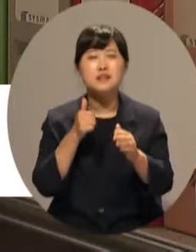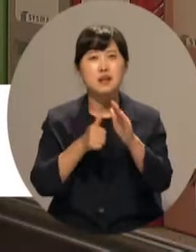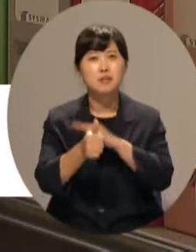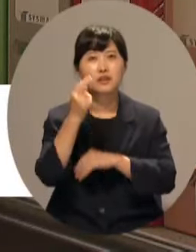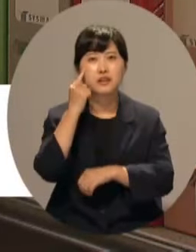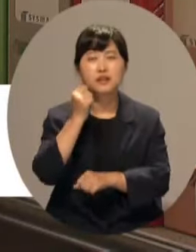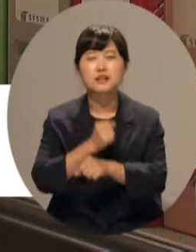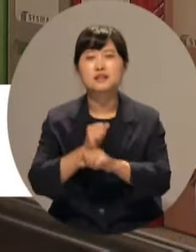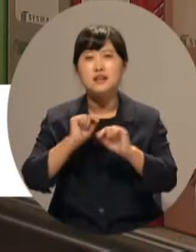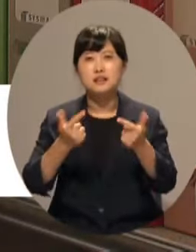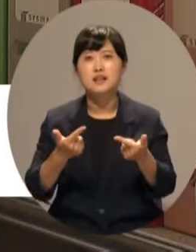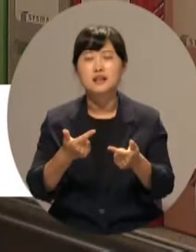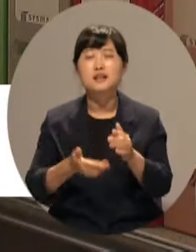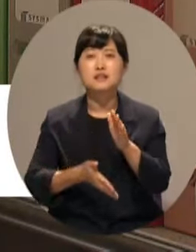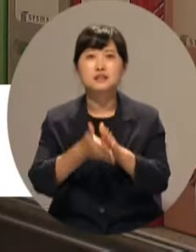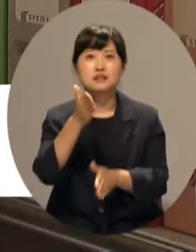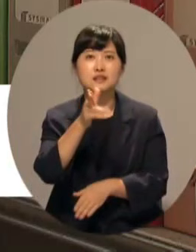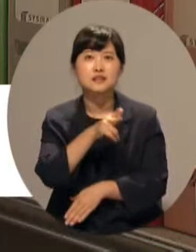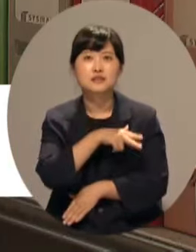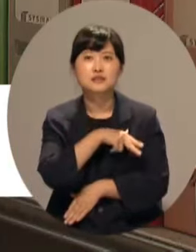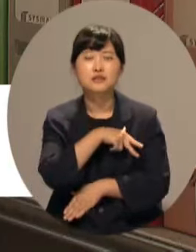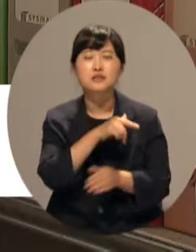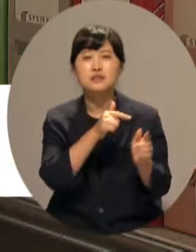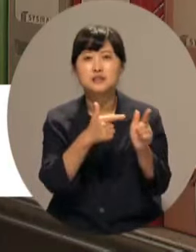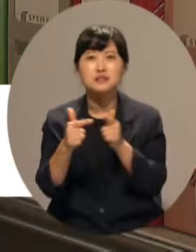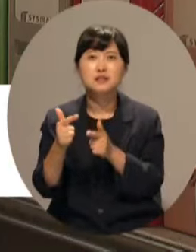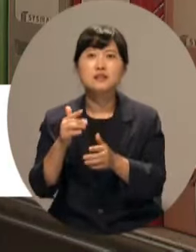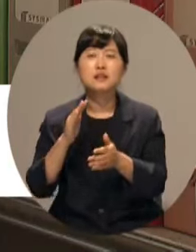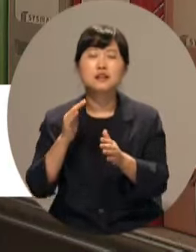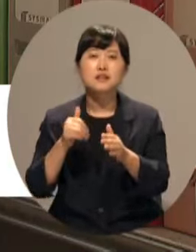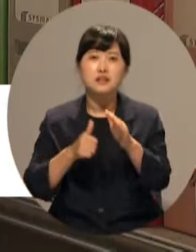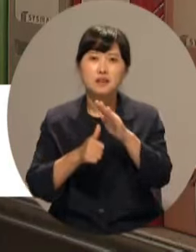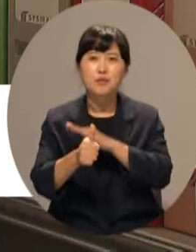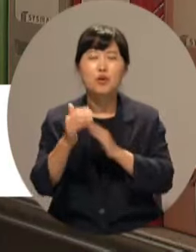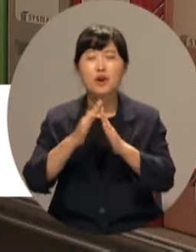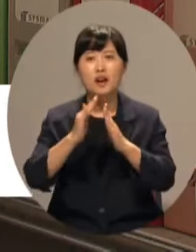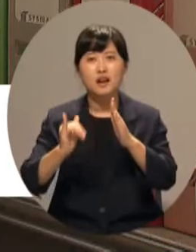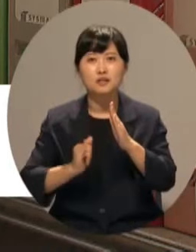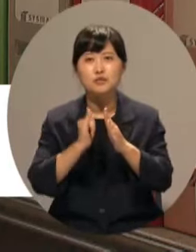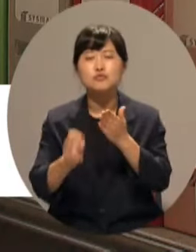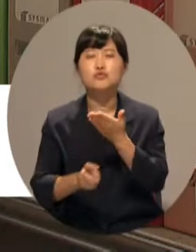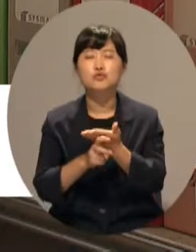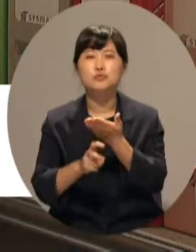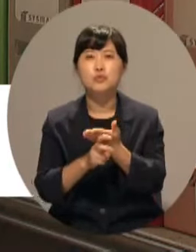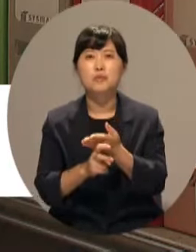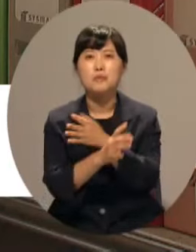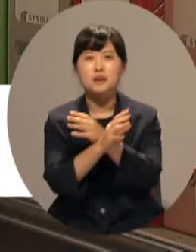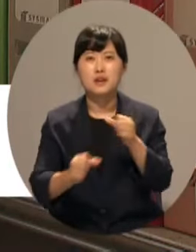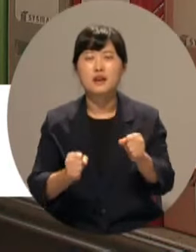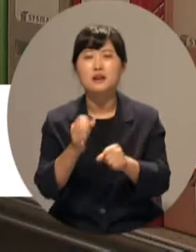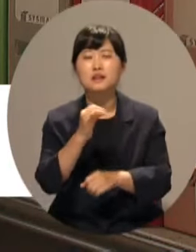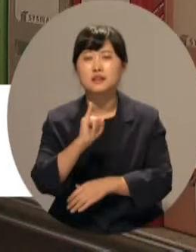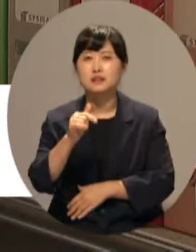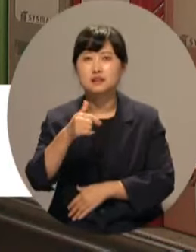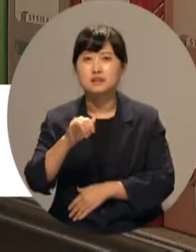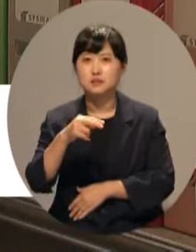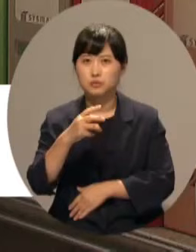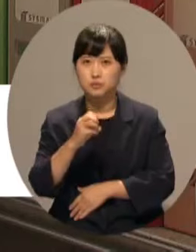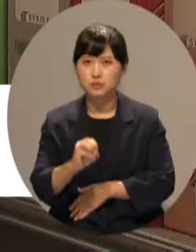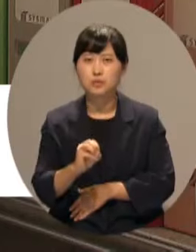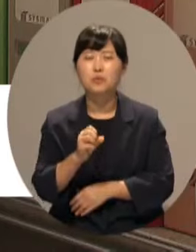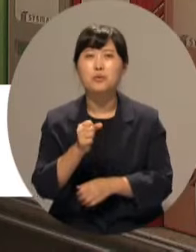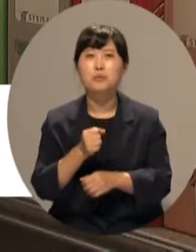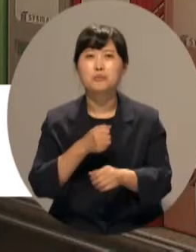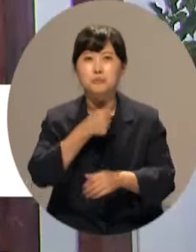정작 자기네들 시 후에 대표는 가족 기업이 불법 수익의 약하니 기동을 선출 한다는 게 후안무치